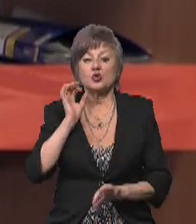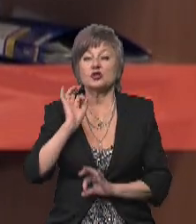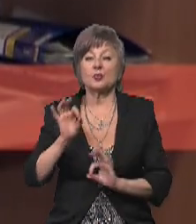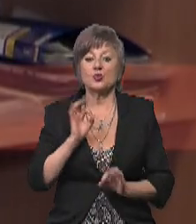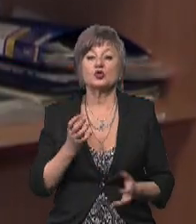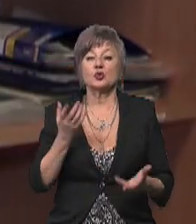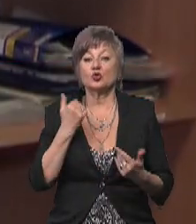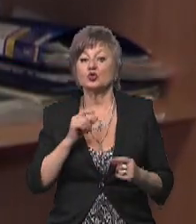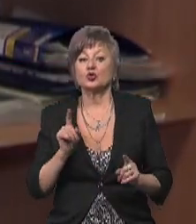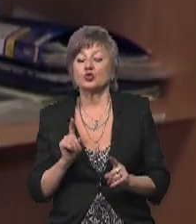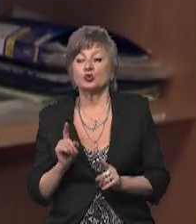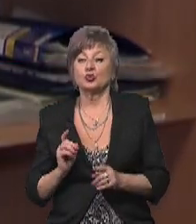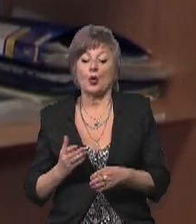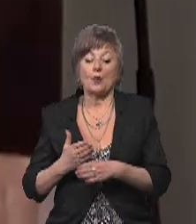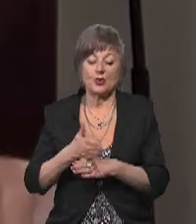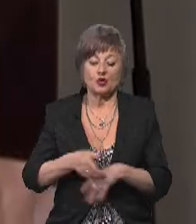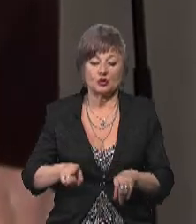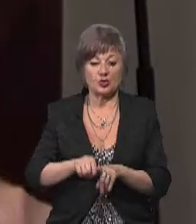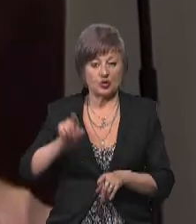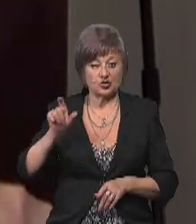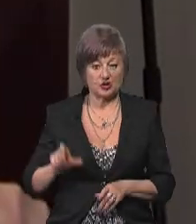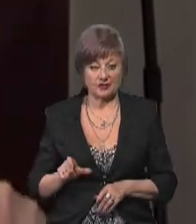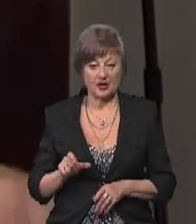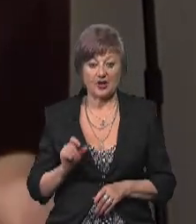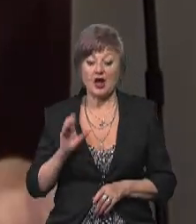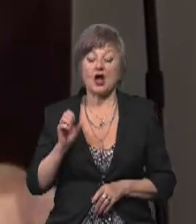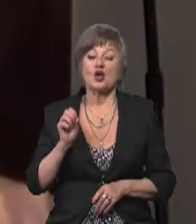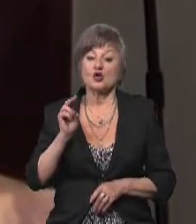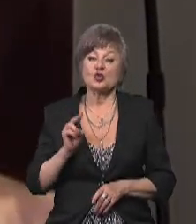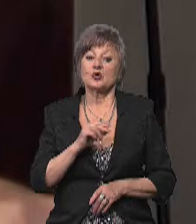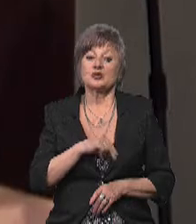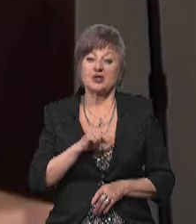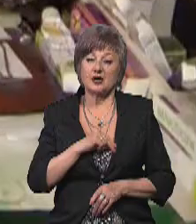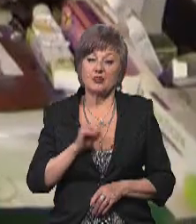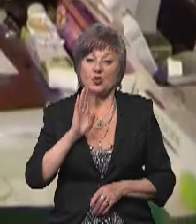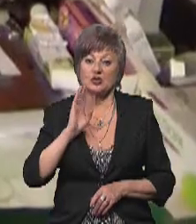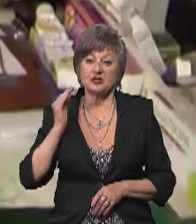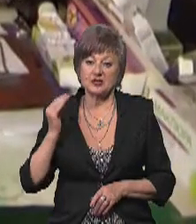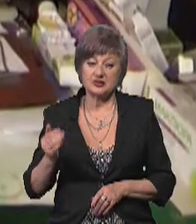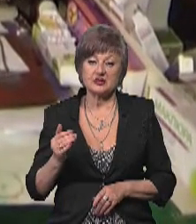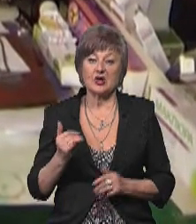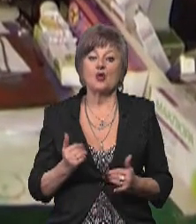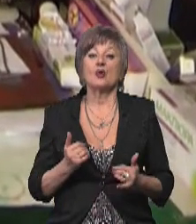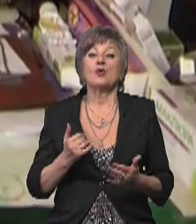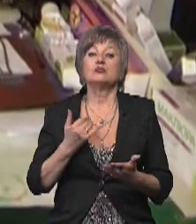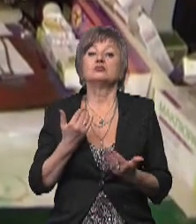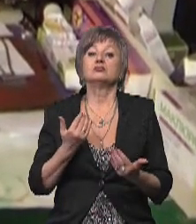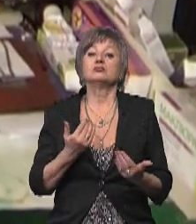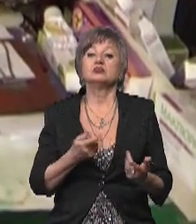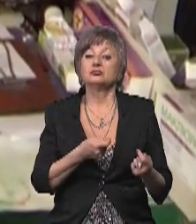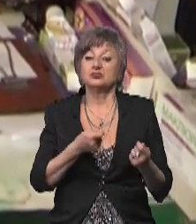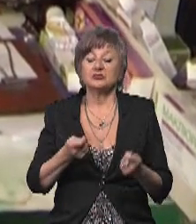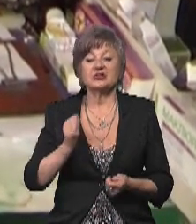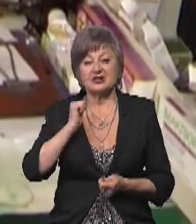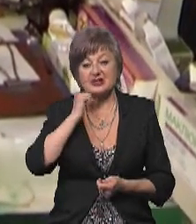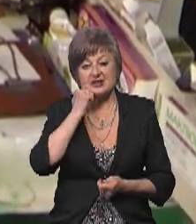к вам прийшов така людина. Соціальна робітниця Світлана Салаєва присвятила допомозі безпомічним